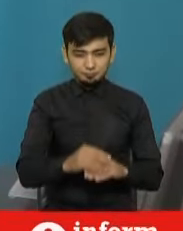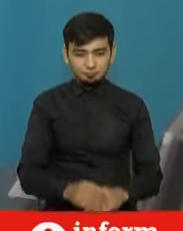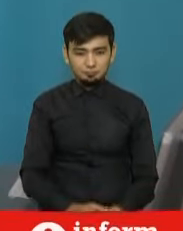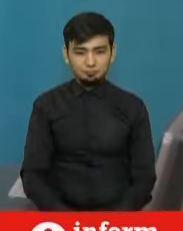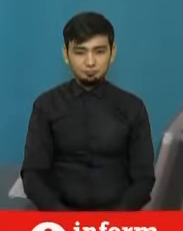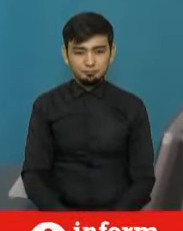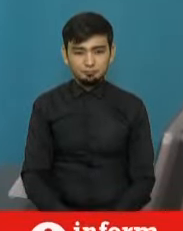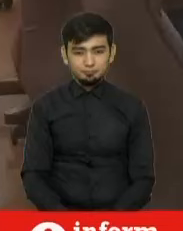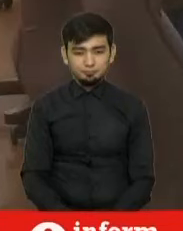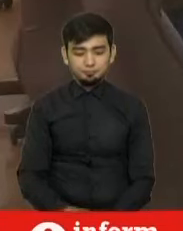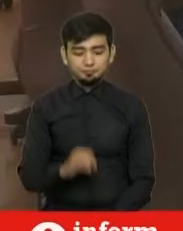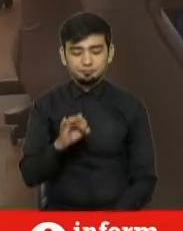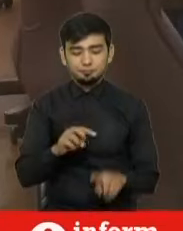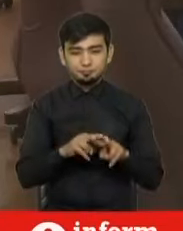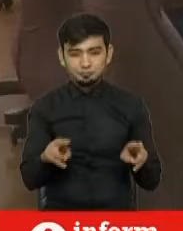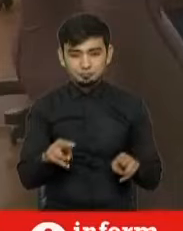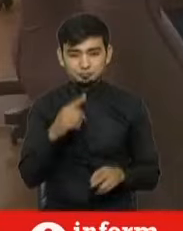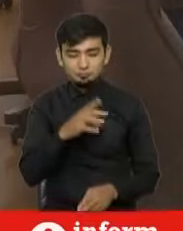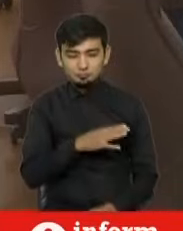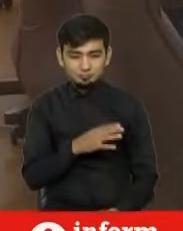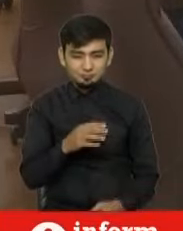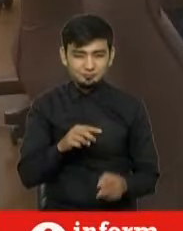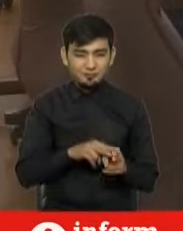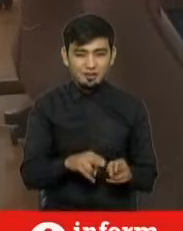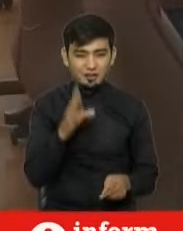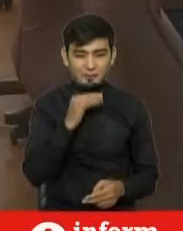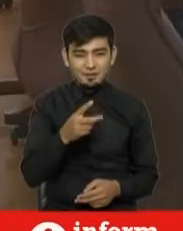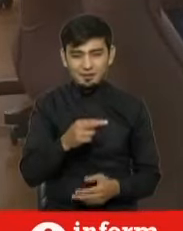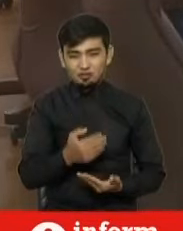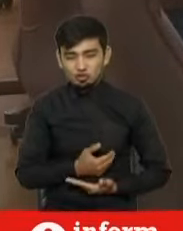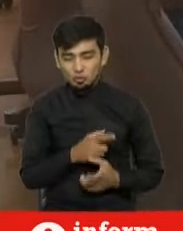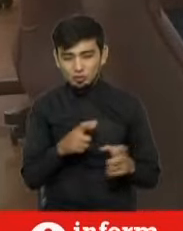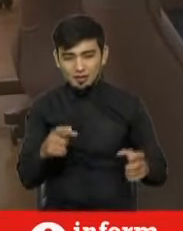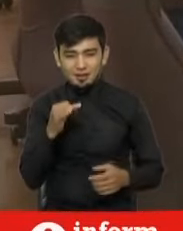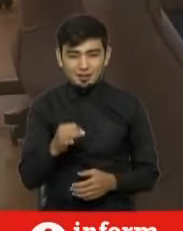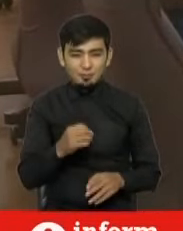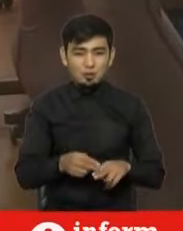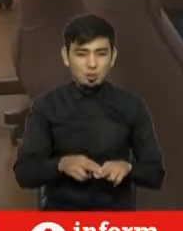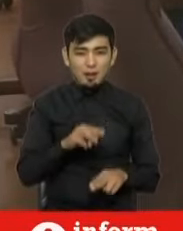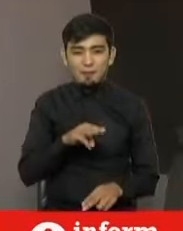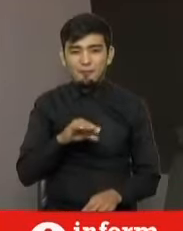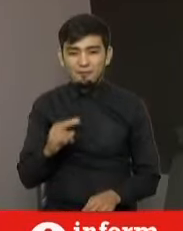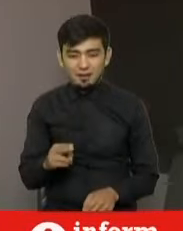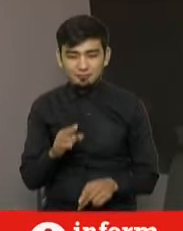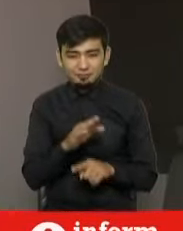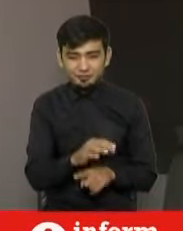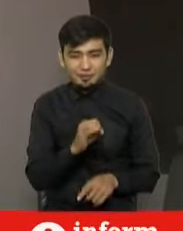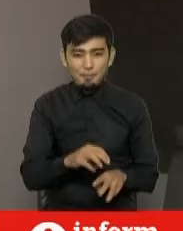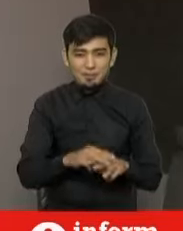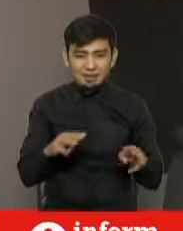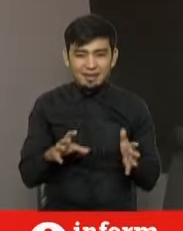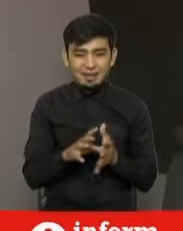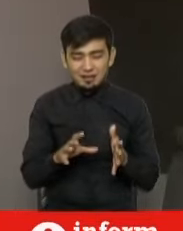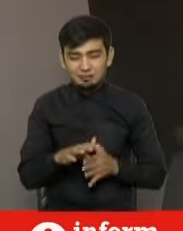газом и такие прецеденты создают угрозу для жизни наших граждан поэтому поручаю МВД и министерству энергетики принять меры по